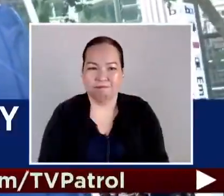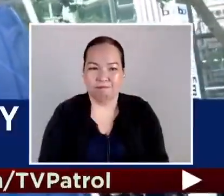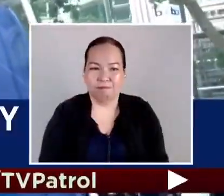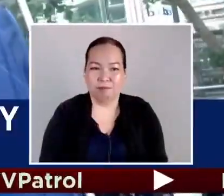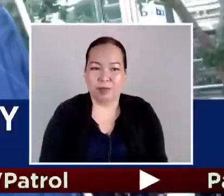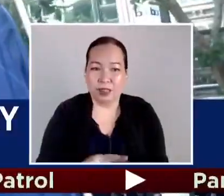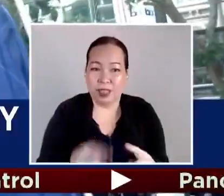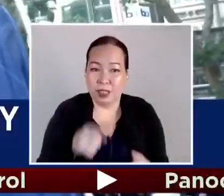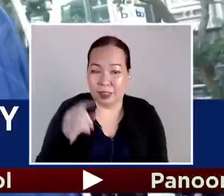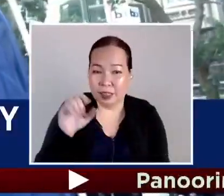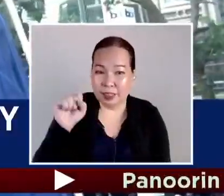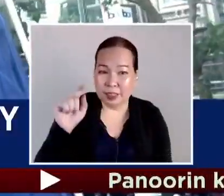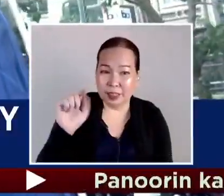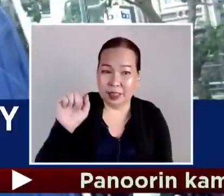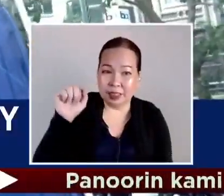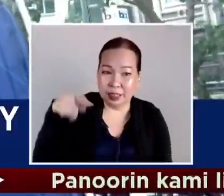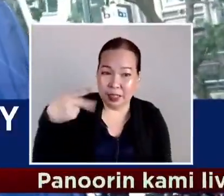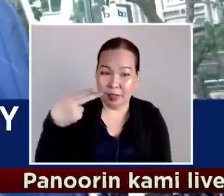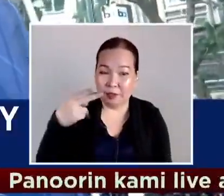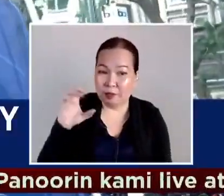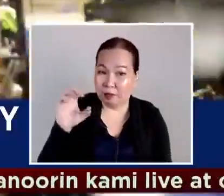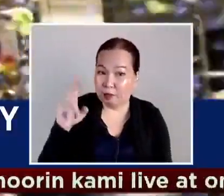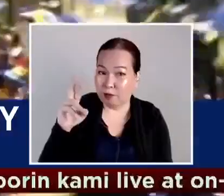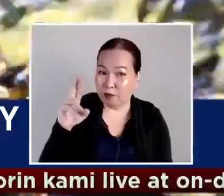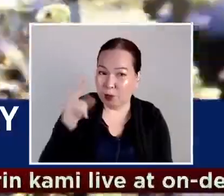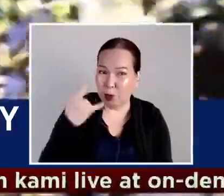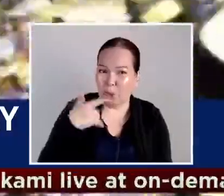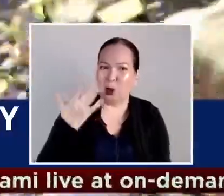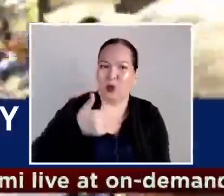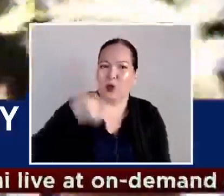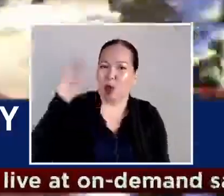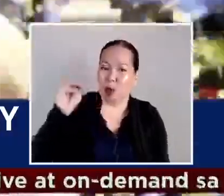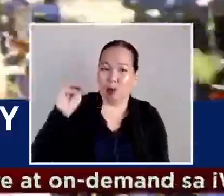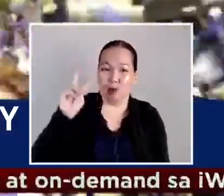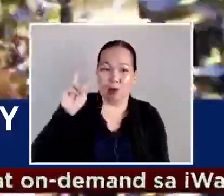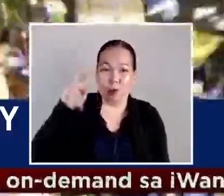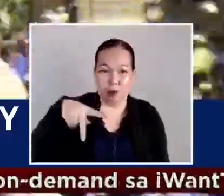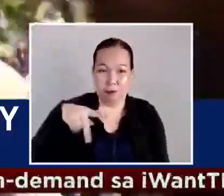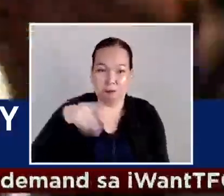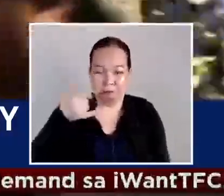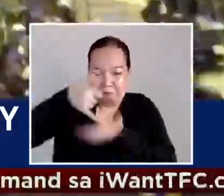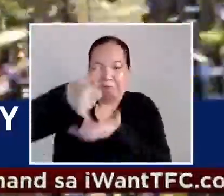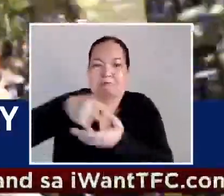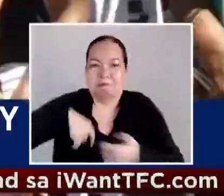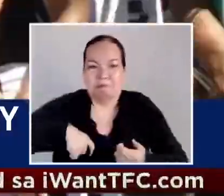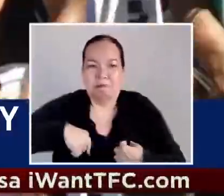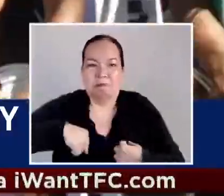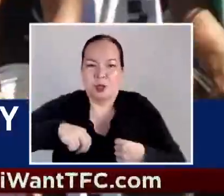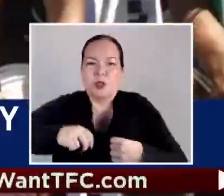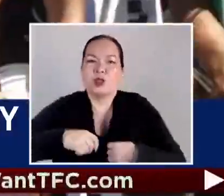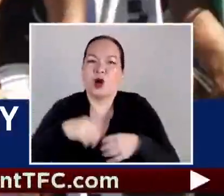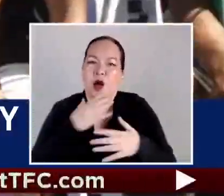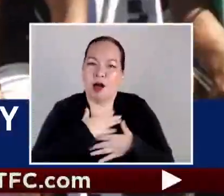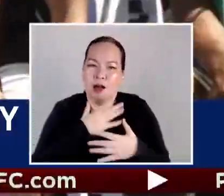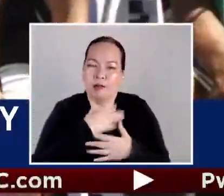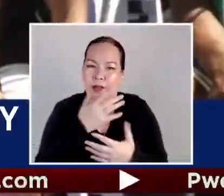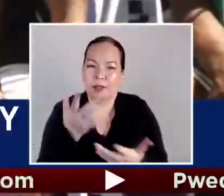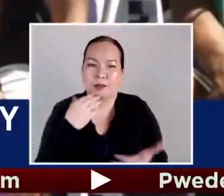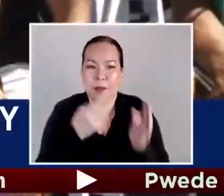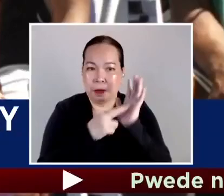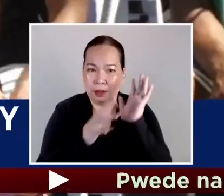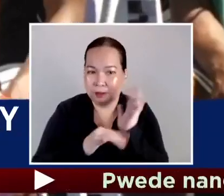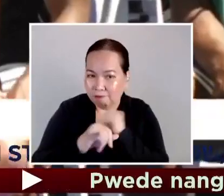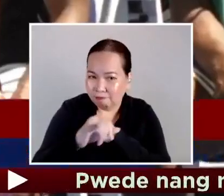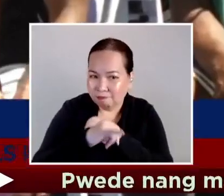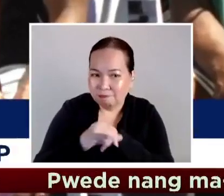Curry ang kanyang unang Finals MVP trophy. Pinuri ni Steph ang kanilang loyal fans. We represent you guys.